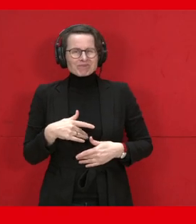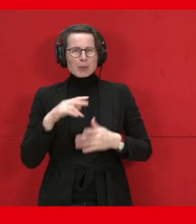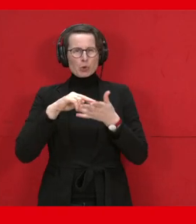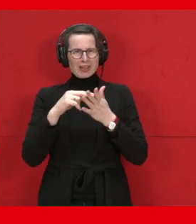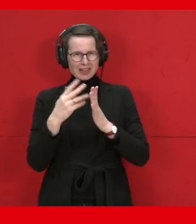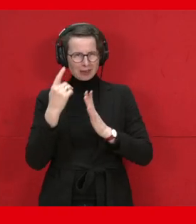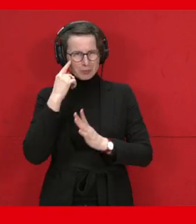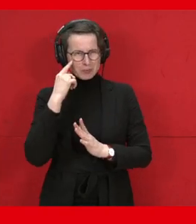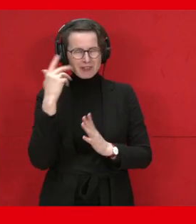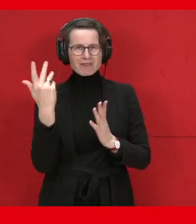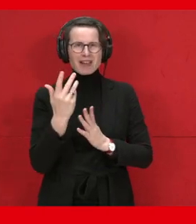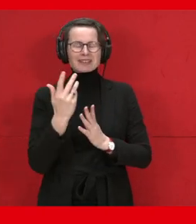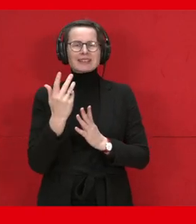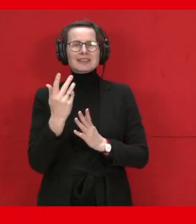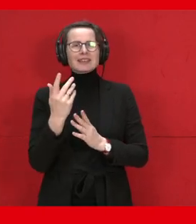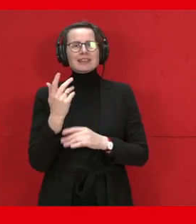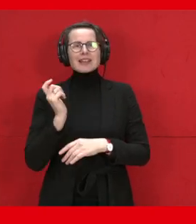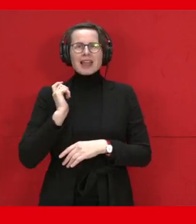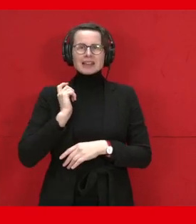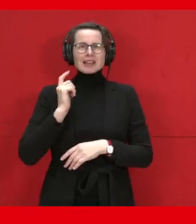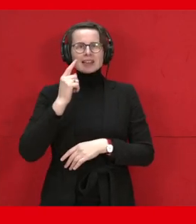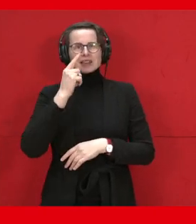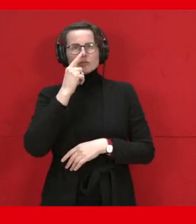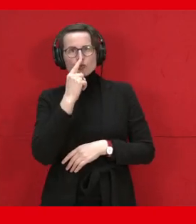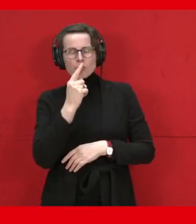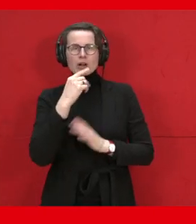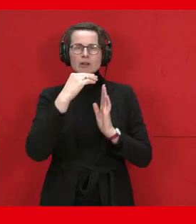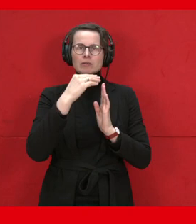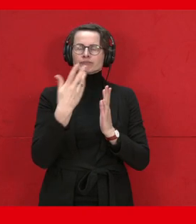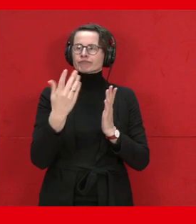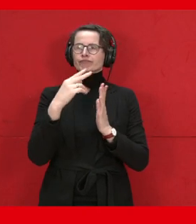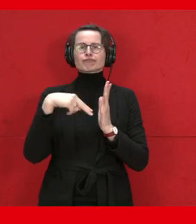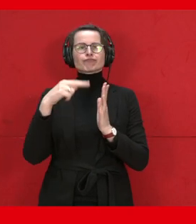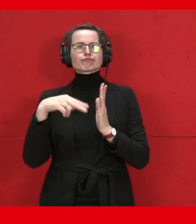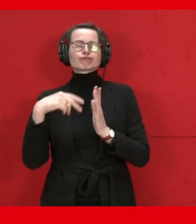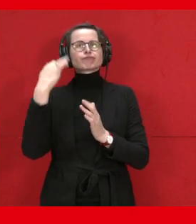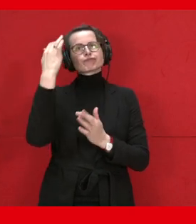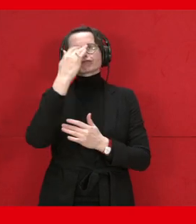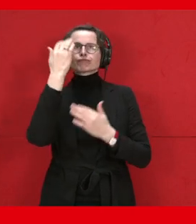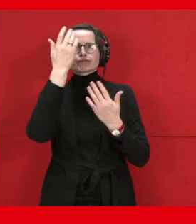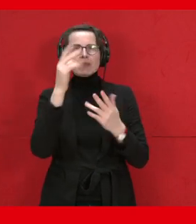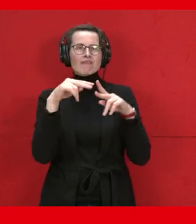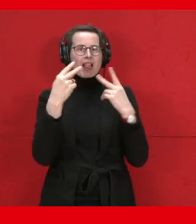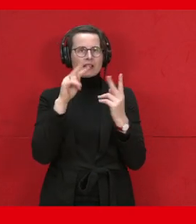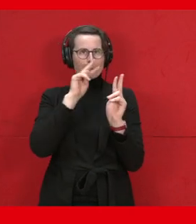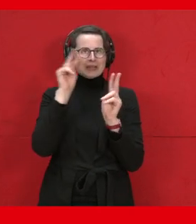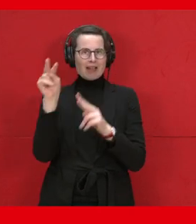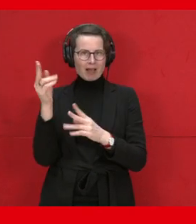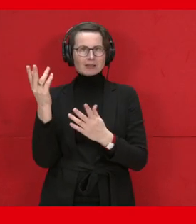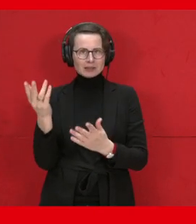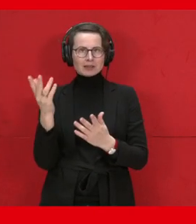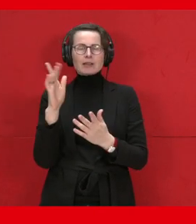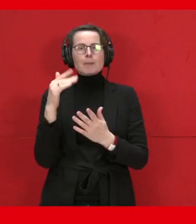mehr irgendwie eigentlich nur Literatur produzieren. Sie betrachten die Welt, wenn ich mir das erlauben darf. Natürlich. Das